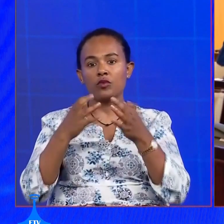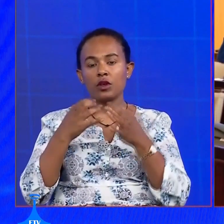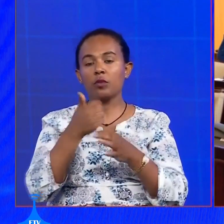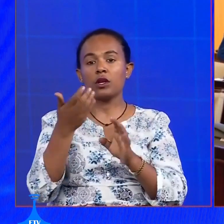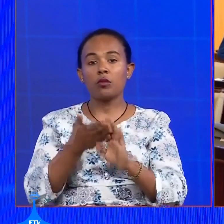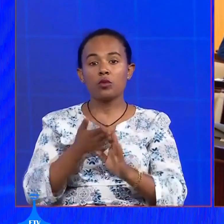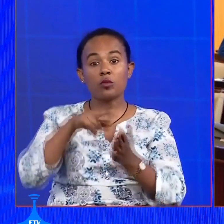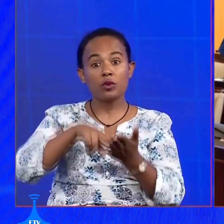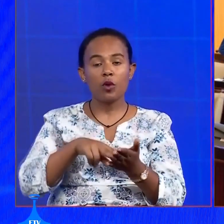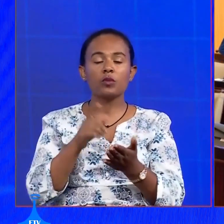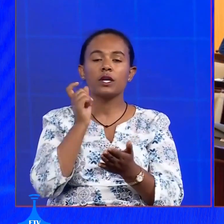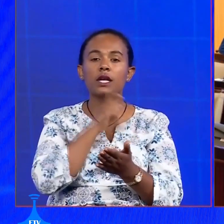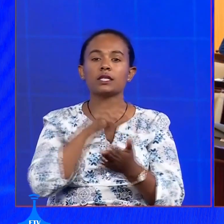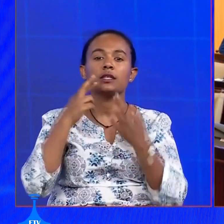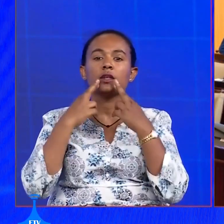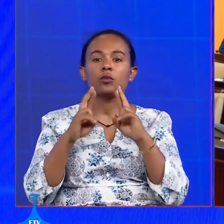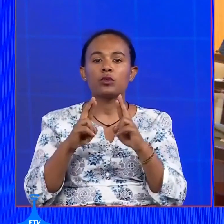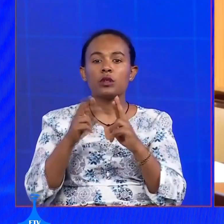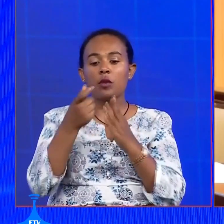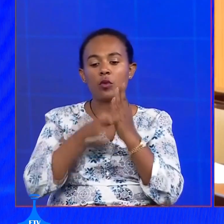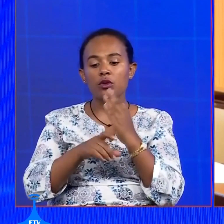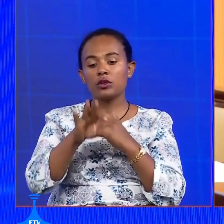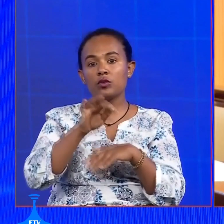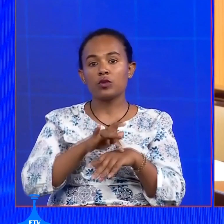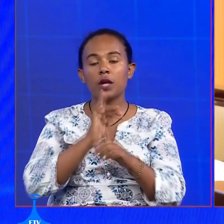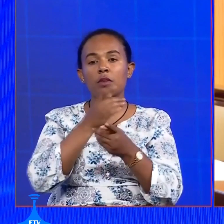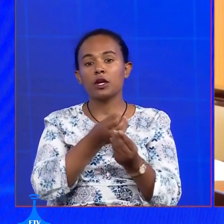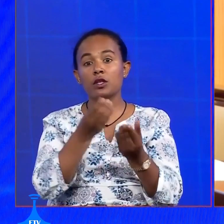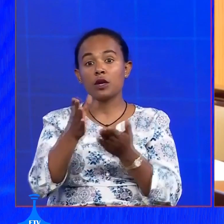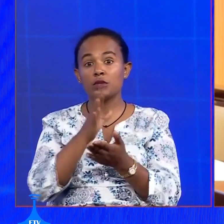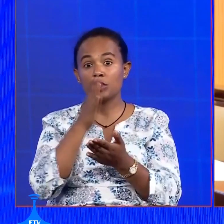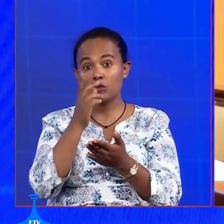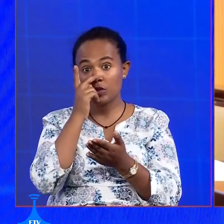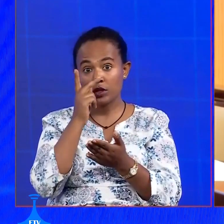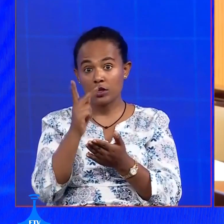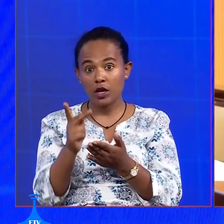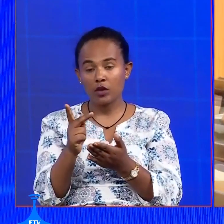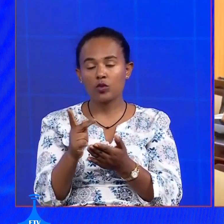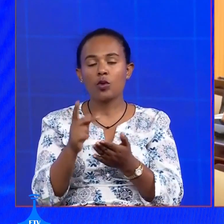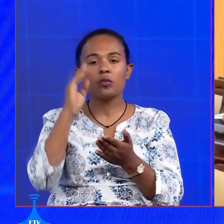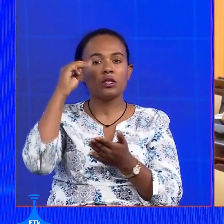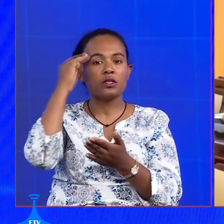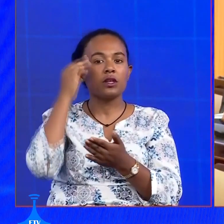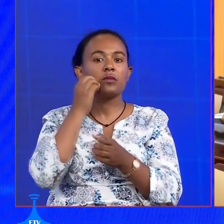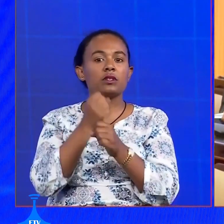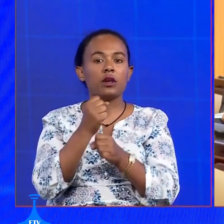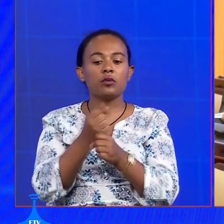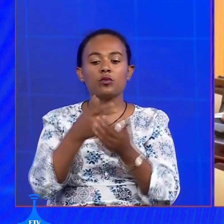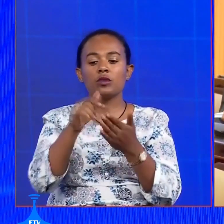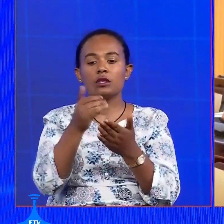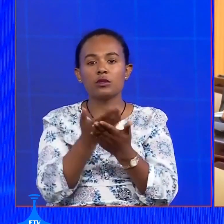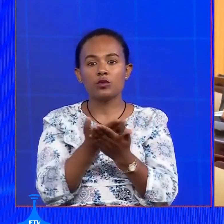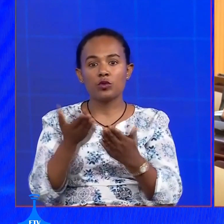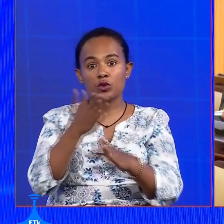ላይ የሐሰት ሪፖርቶችና በኦዲት ግኝቱ ላይ ምላሽ ያለ መስጠት አዝማሚያዎችን ተመልክተናል ያለው ቋሚ ኮሚቴው ሚኒስቴር መስሪያ ቤቱ እነዚህን ጉዳዮች